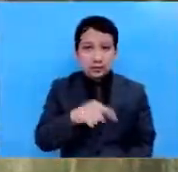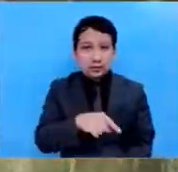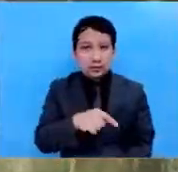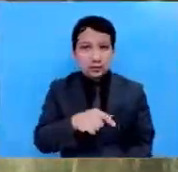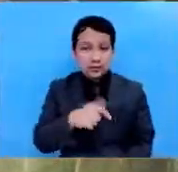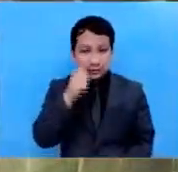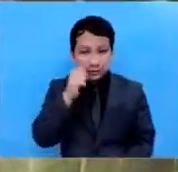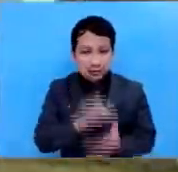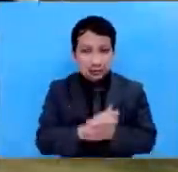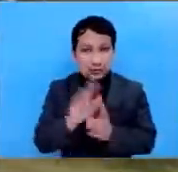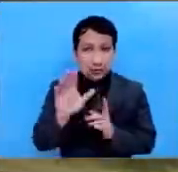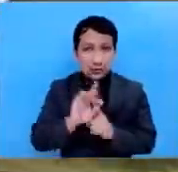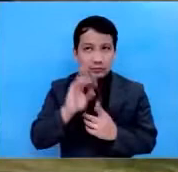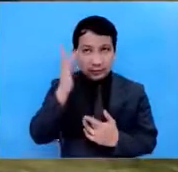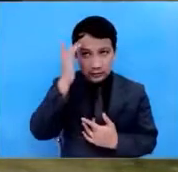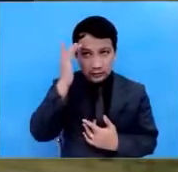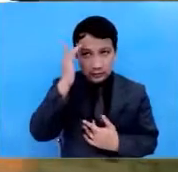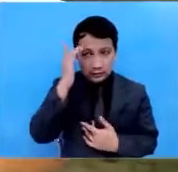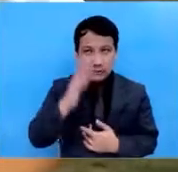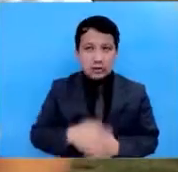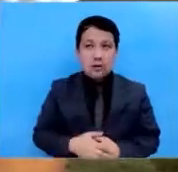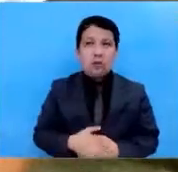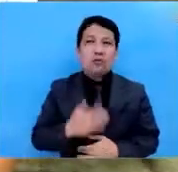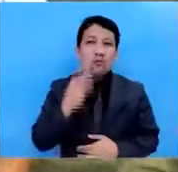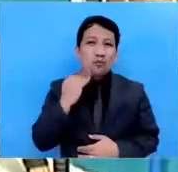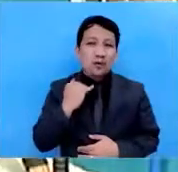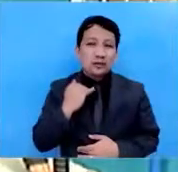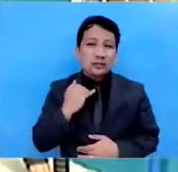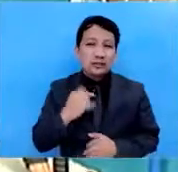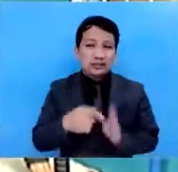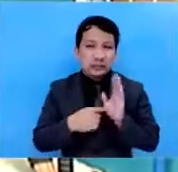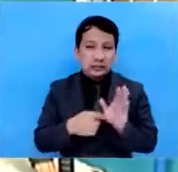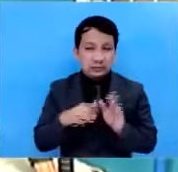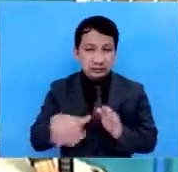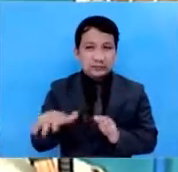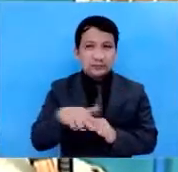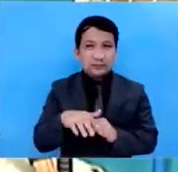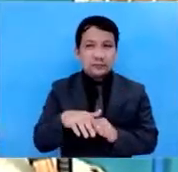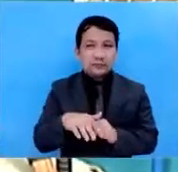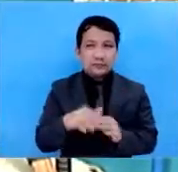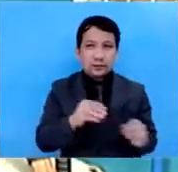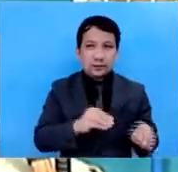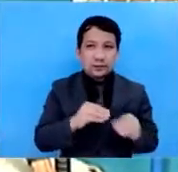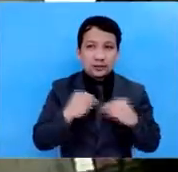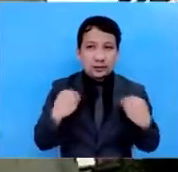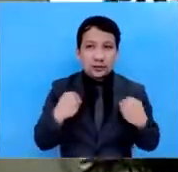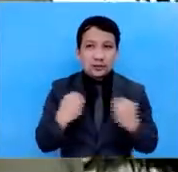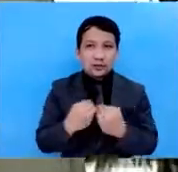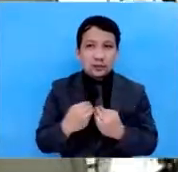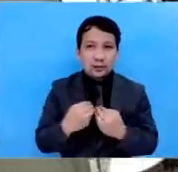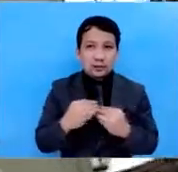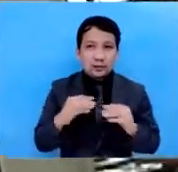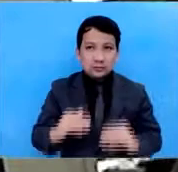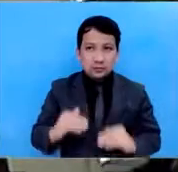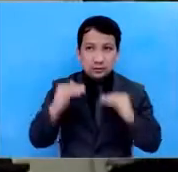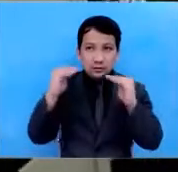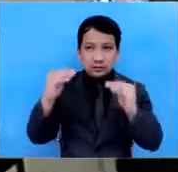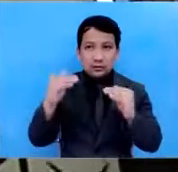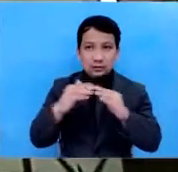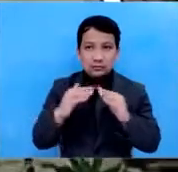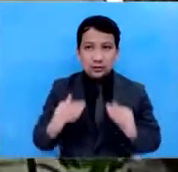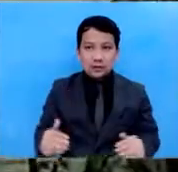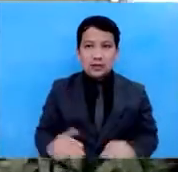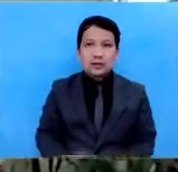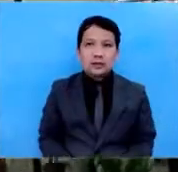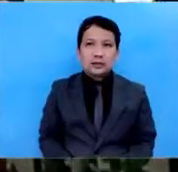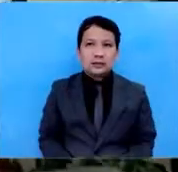tinamaan na ng sakit. At dahil sa takot na magka-leptospirosis din, ay bubang miyembro ng kanilang pamilya, pinataasan na niya ang kanyang bahay. Sawang-sawa